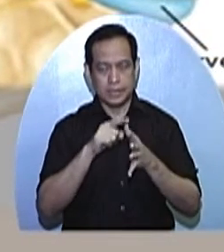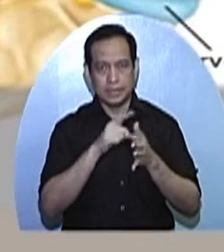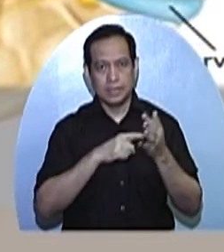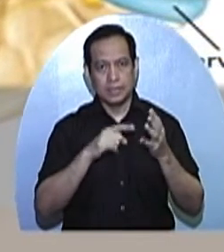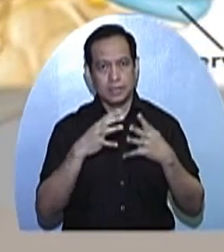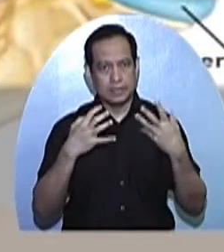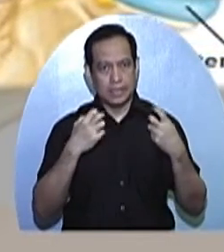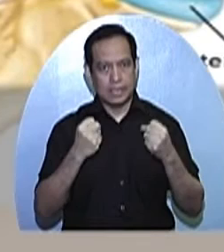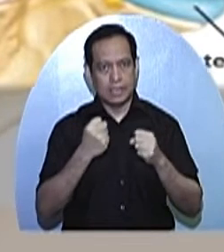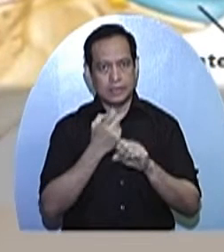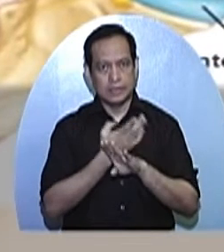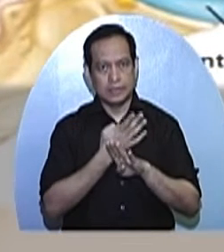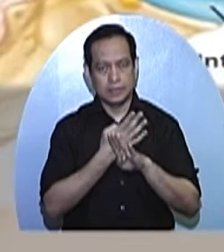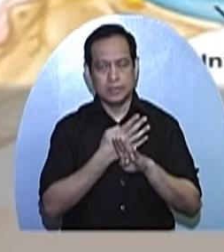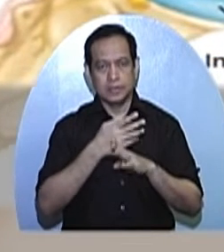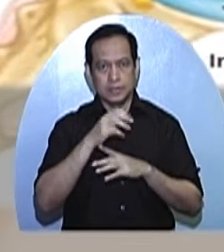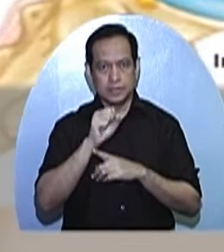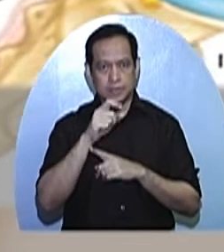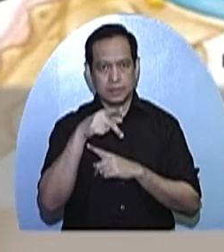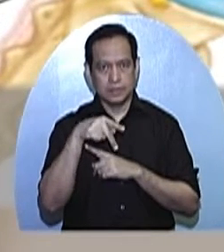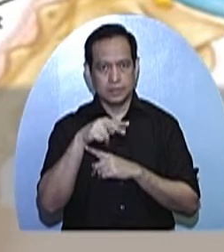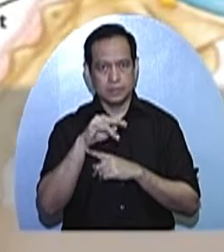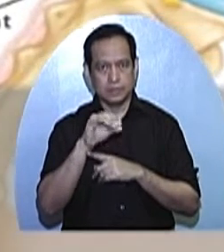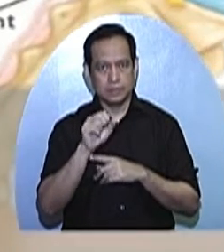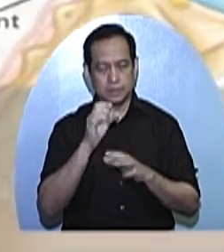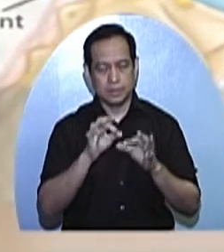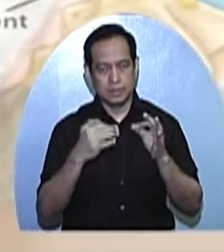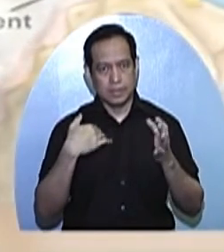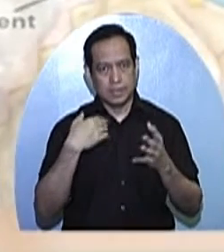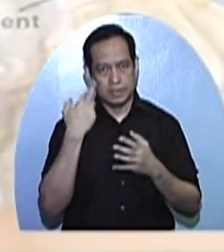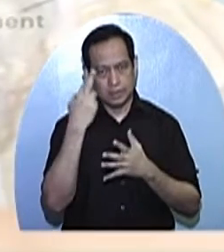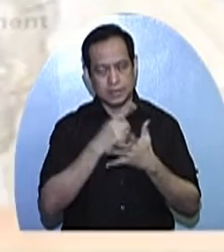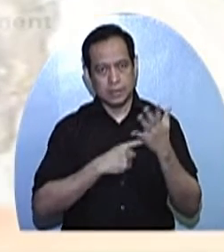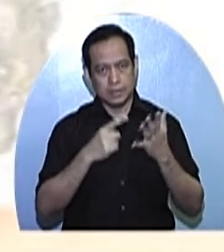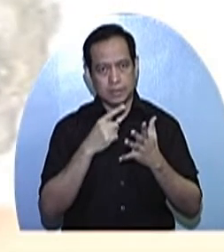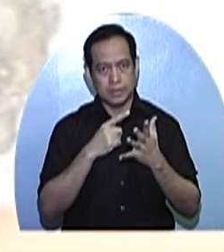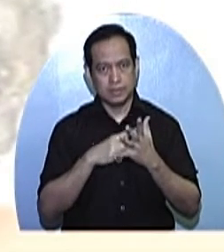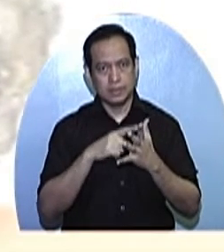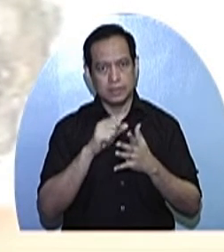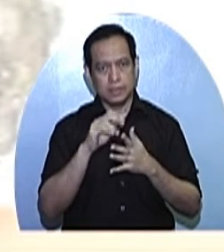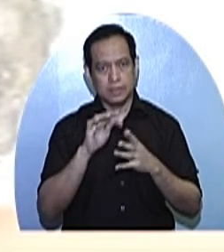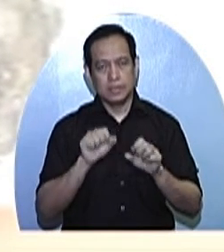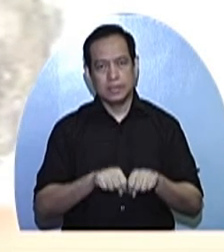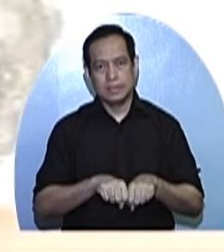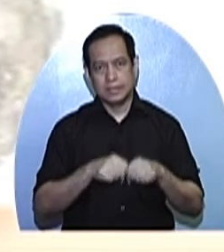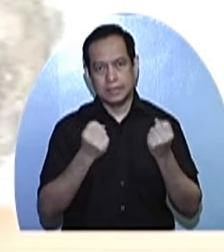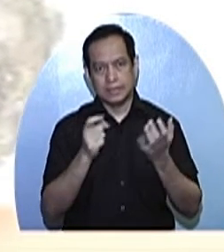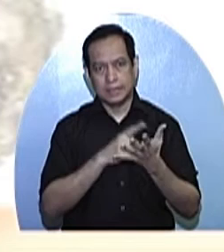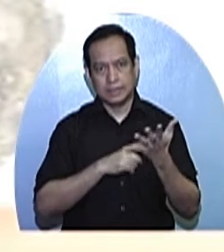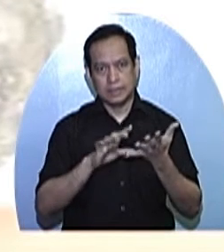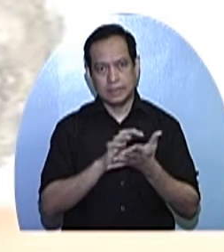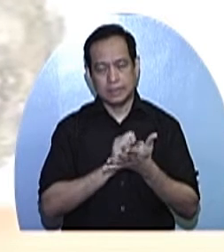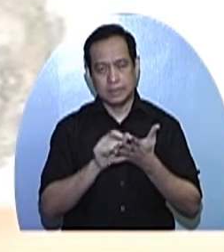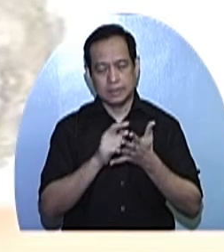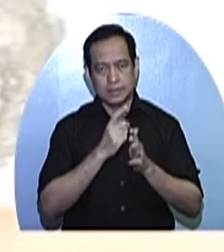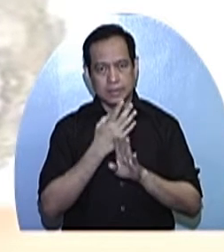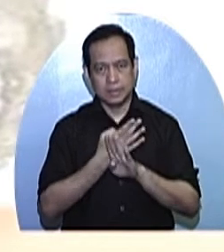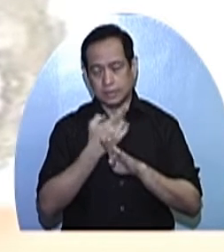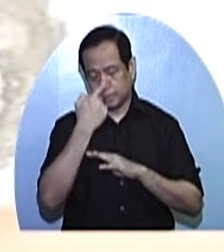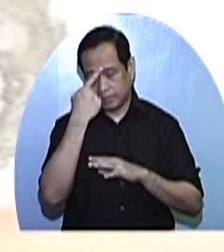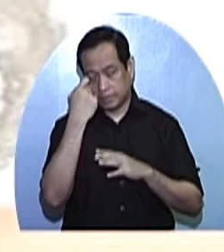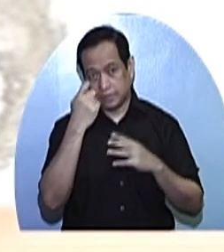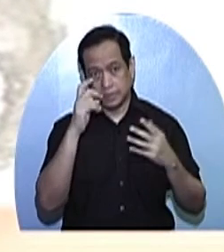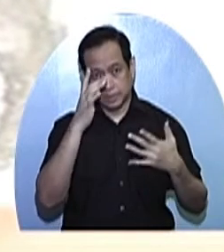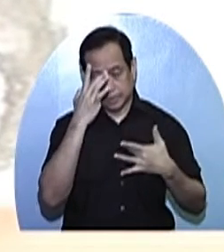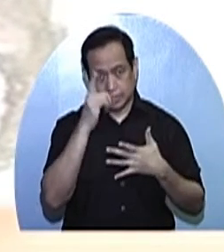mga pinakamatatag na buto sa gulugod. Kung may madalas na sanhin ng lumbar vertebra ay ang matinding pagkapinsala ng buto dahil